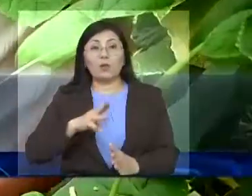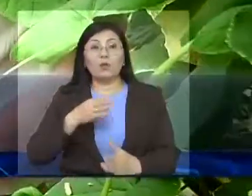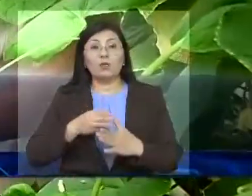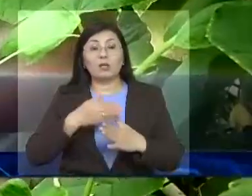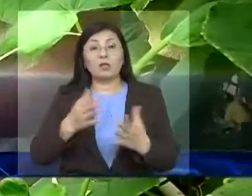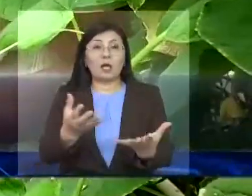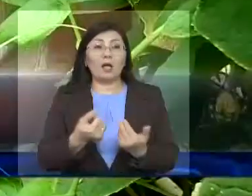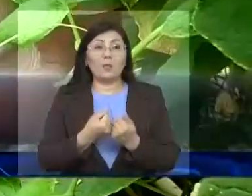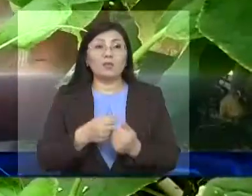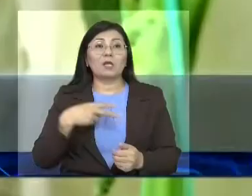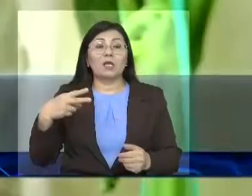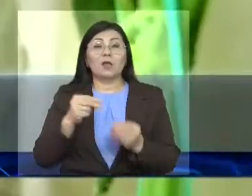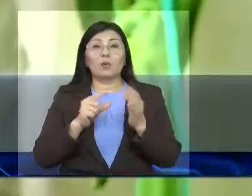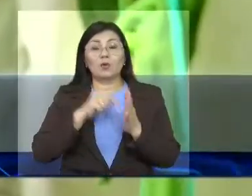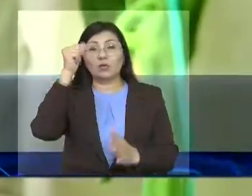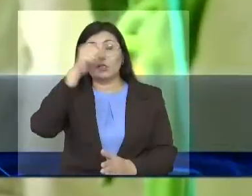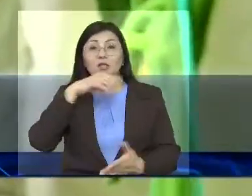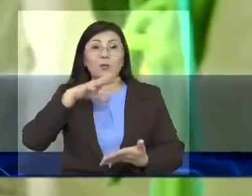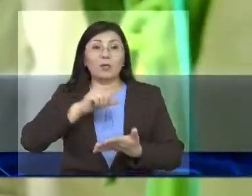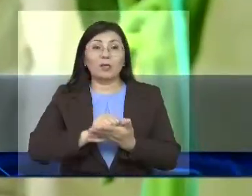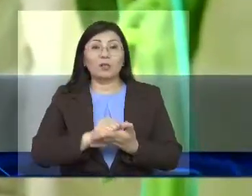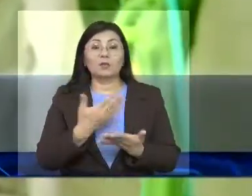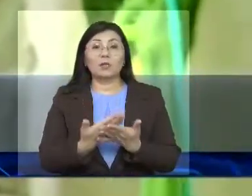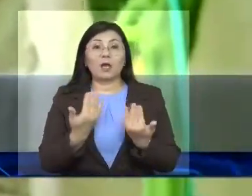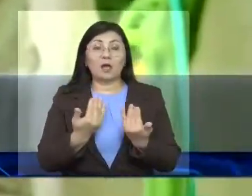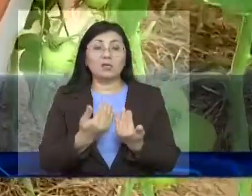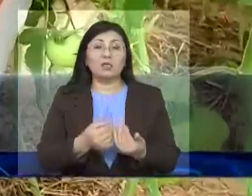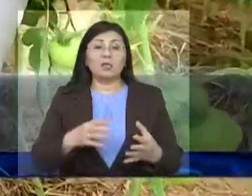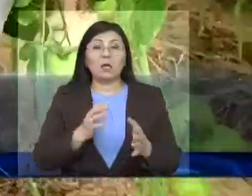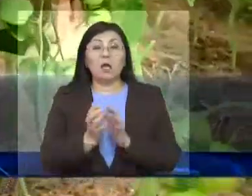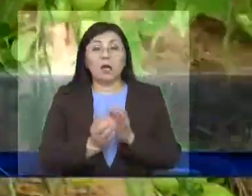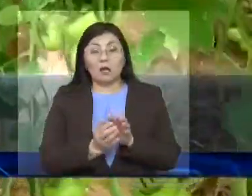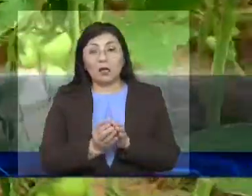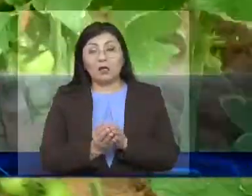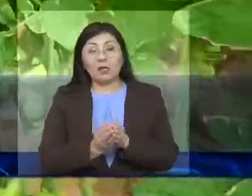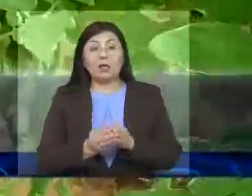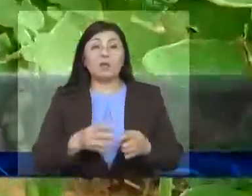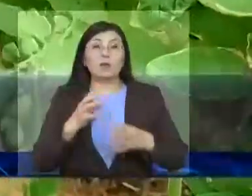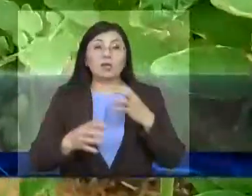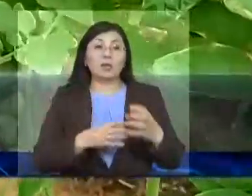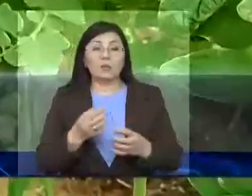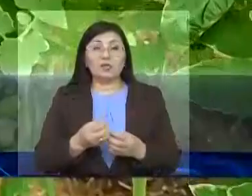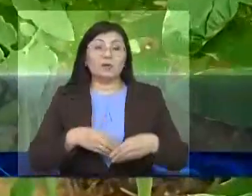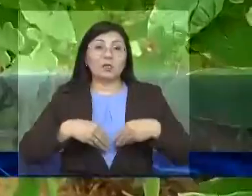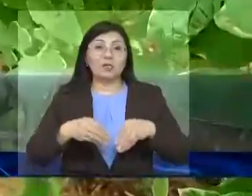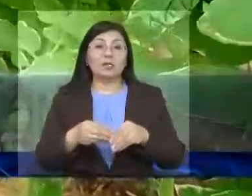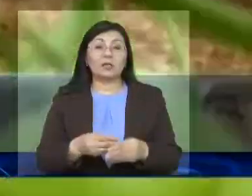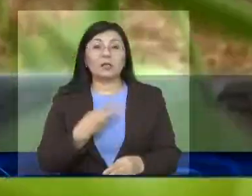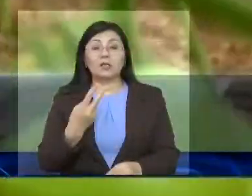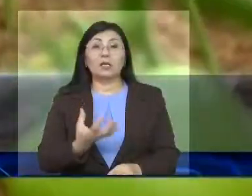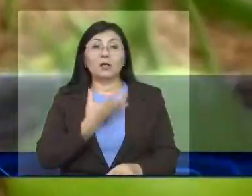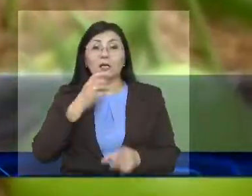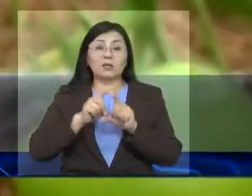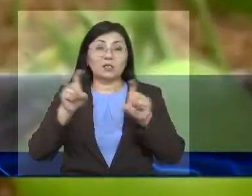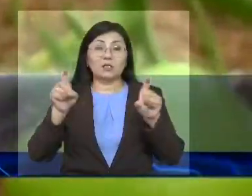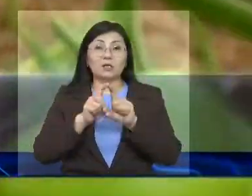жылышай шаруашылығымен 2017 жылдан бері айналысып келеді. Қазір қияр мен қызанақ салат жапырағын егіп өнімін алып отырған 2 жылышайы бар.